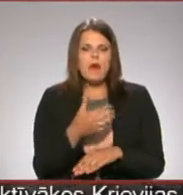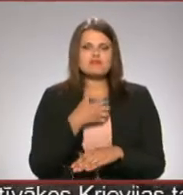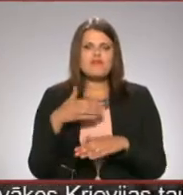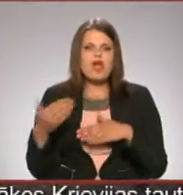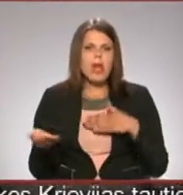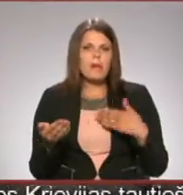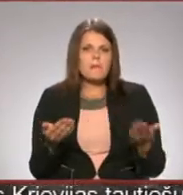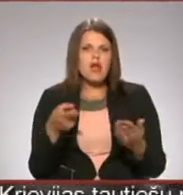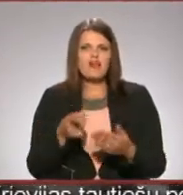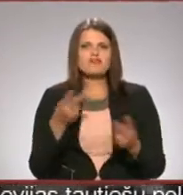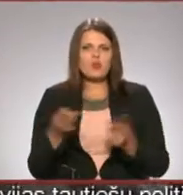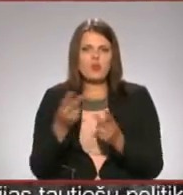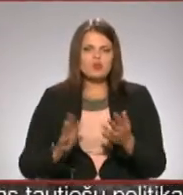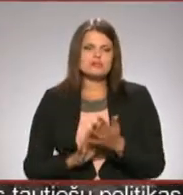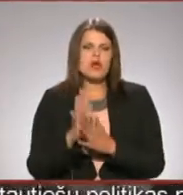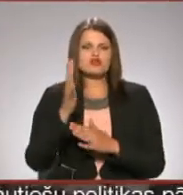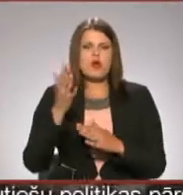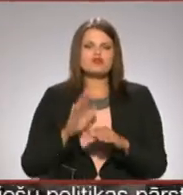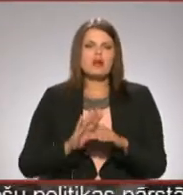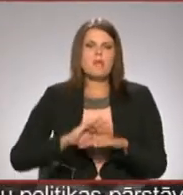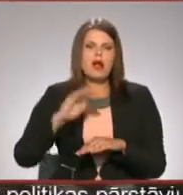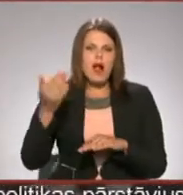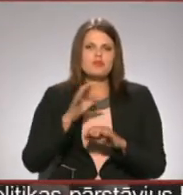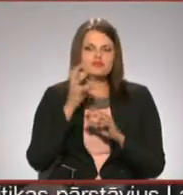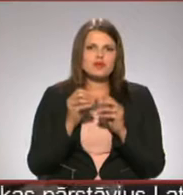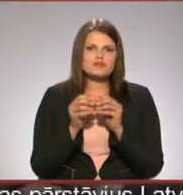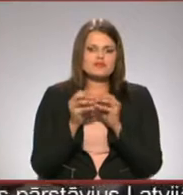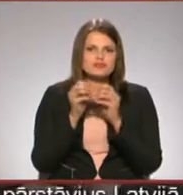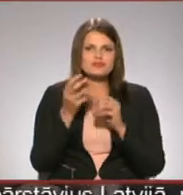jo viņš ir uguns iet uz augšu par kāpu un gruzdot.